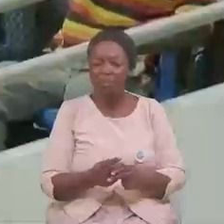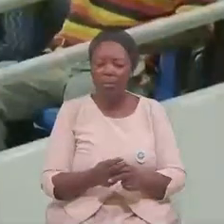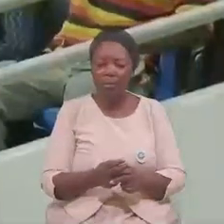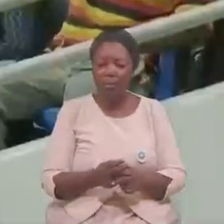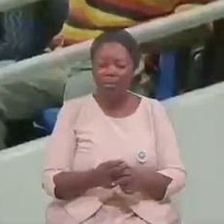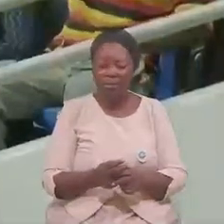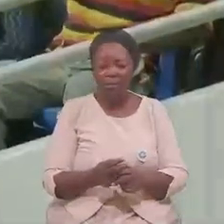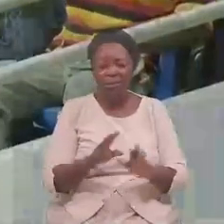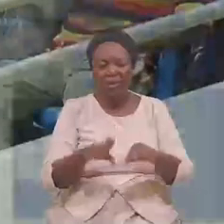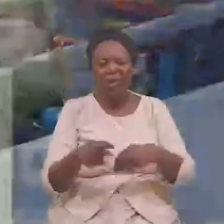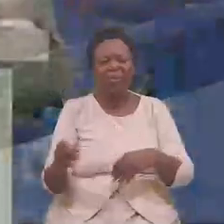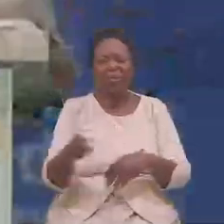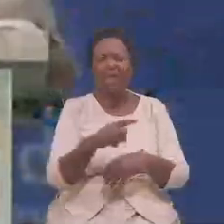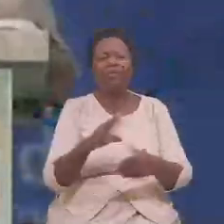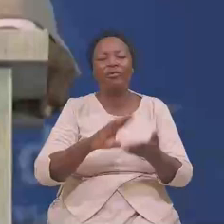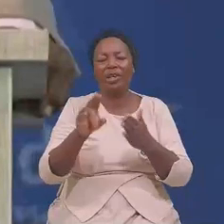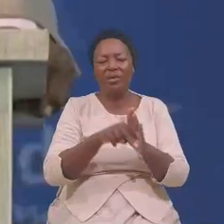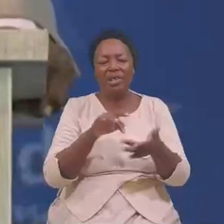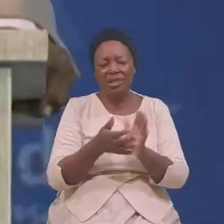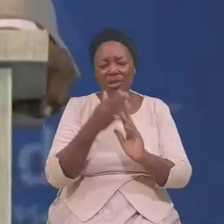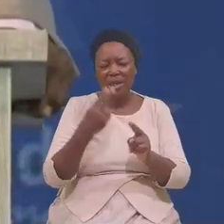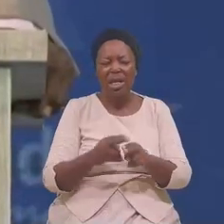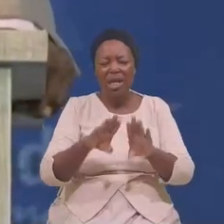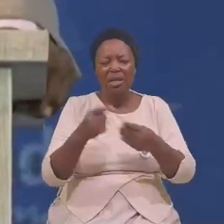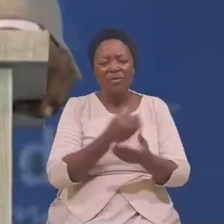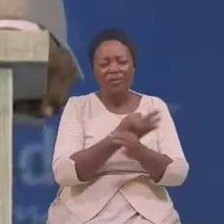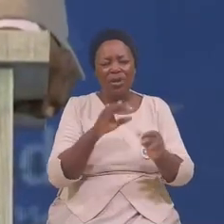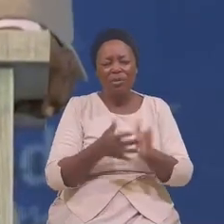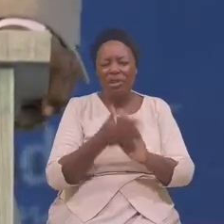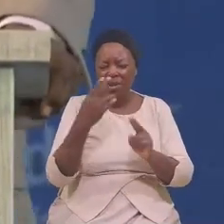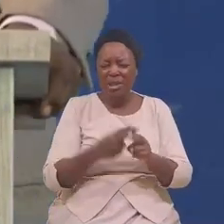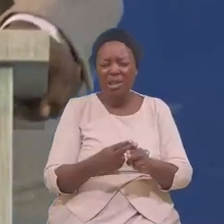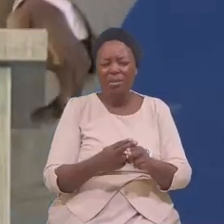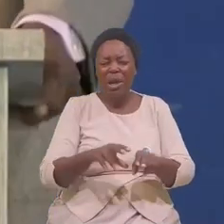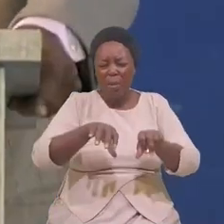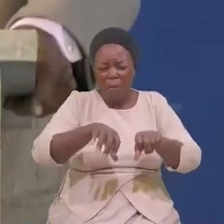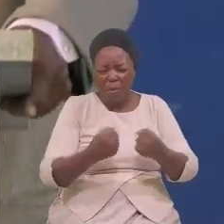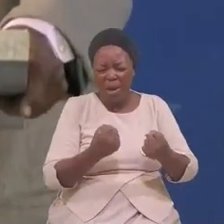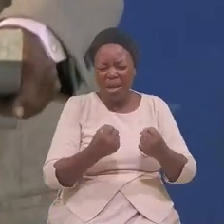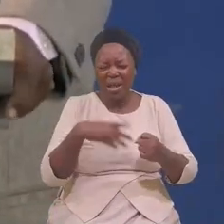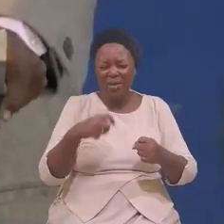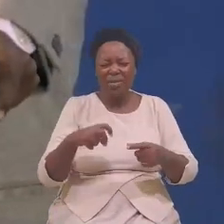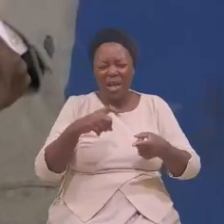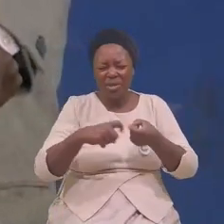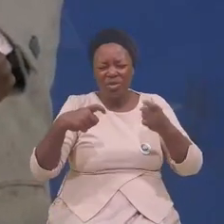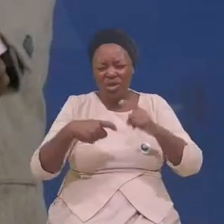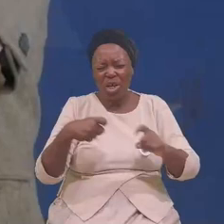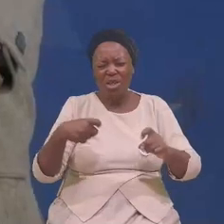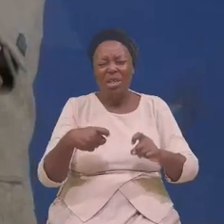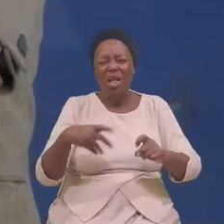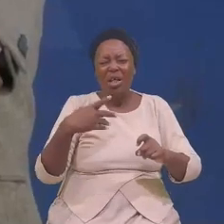Donne le pardon, donne la libération, brise les chaînes, les